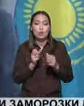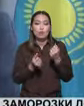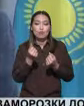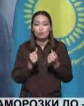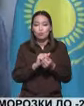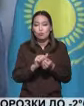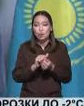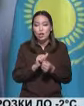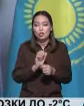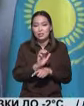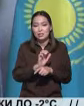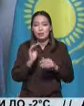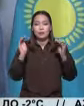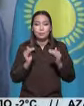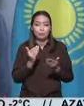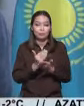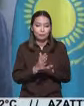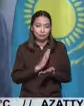изделий. Раньше был перечень по